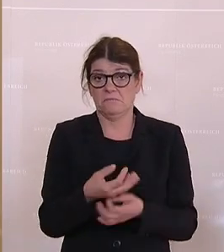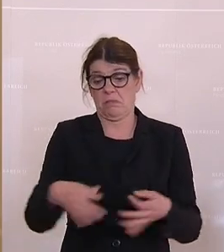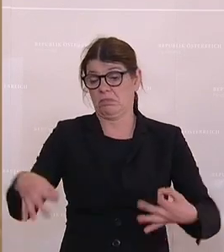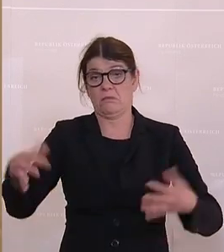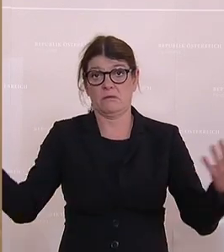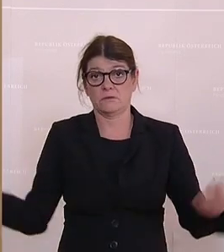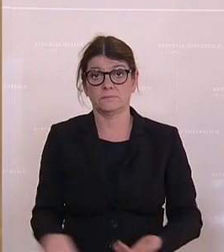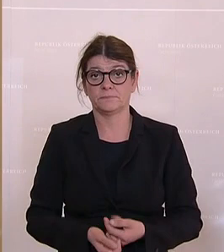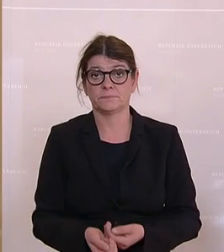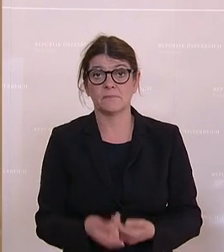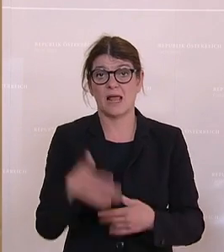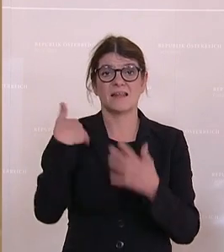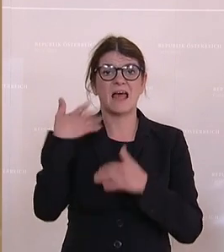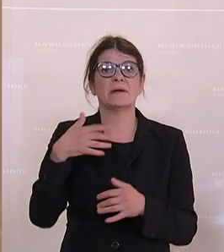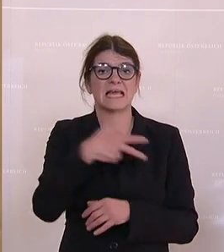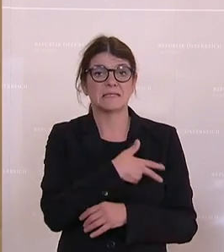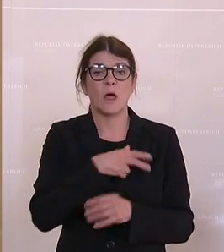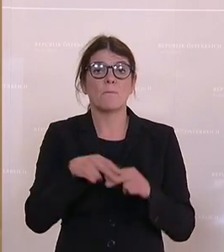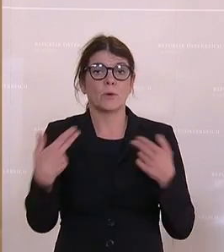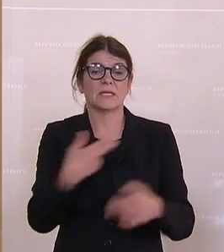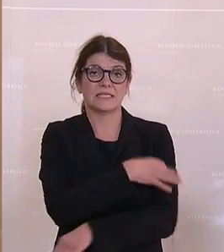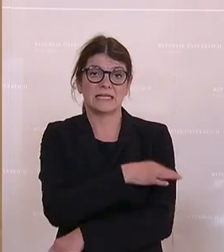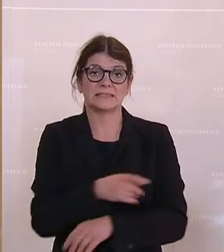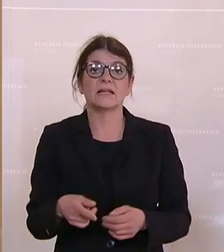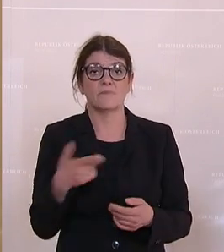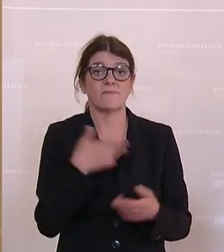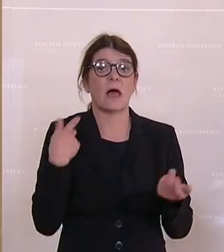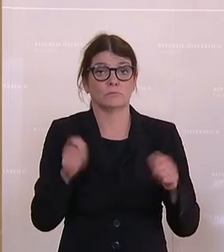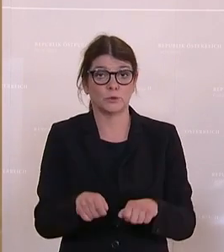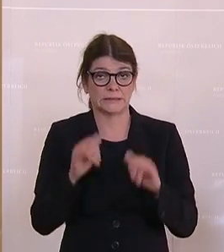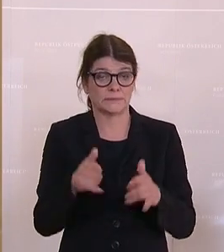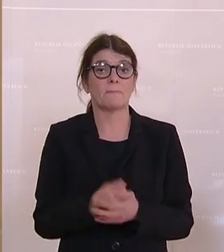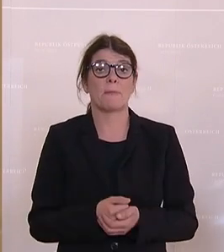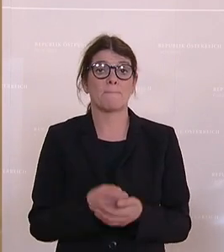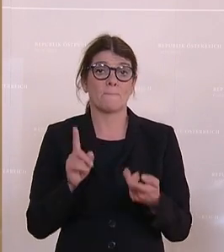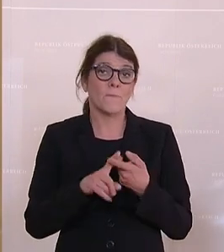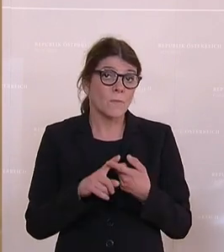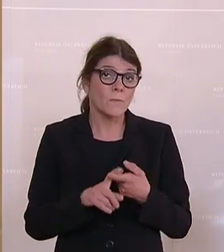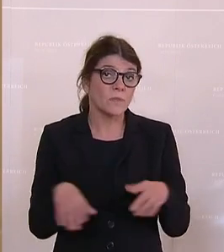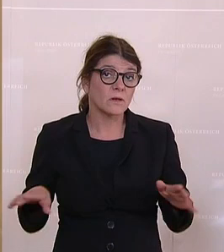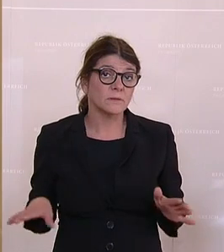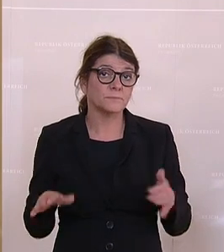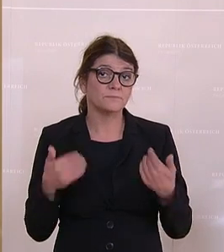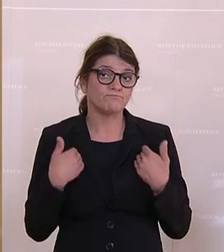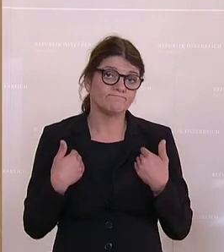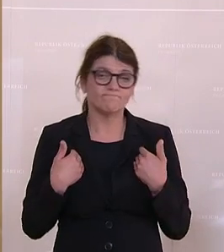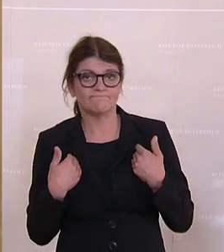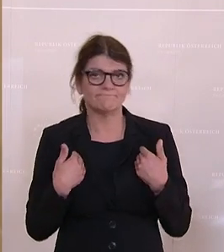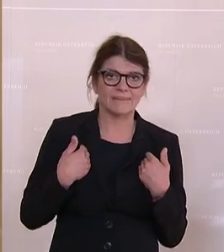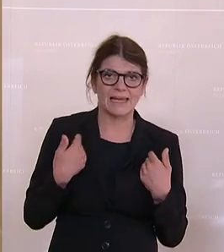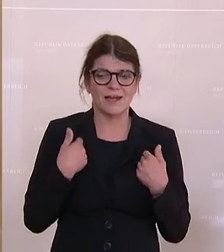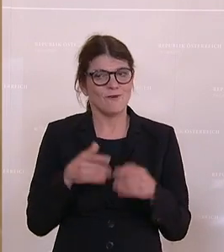das damals unter SPÖ-Bundeskanzler beschlossen wurde. Und was mich schon